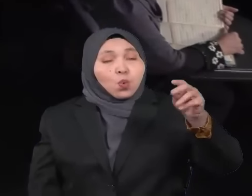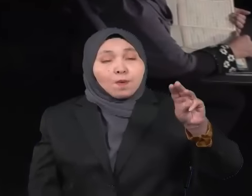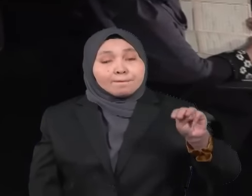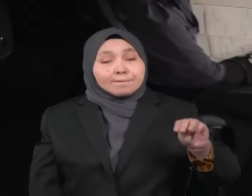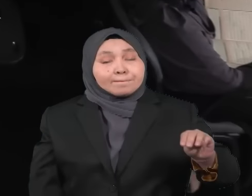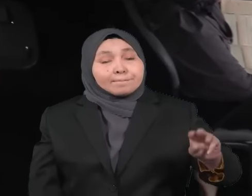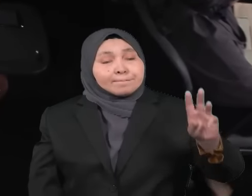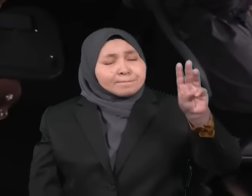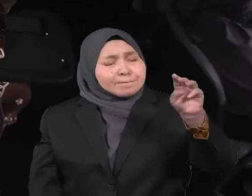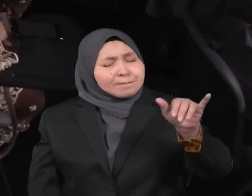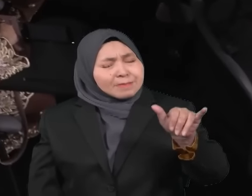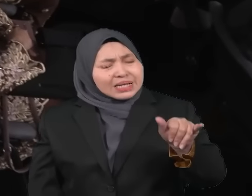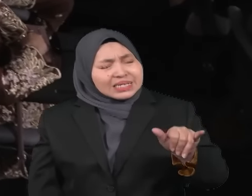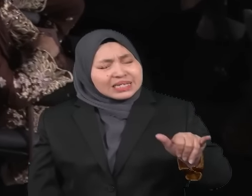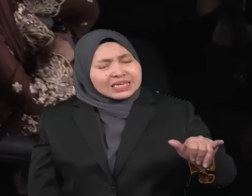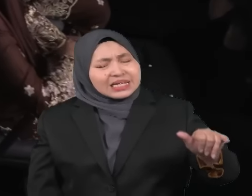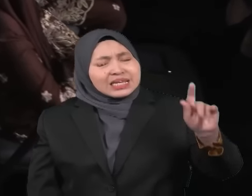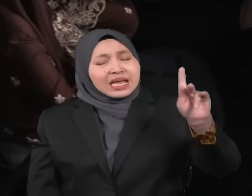minhum